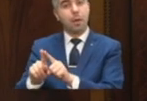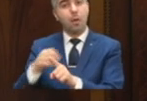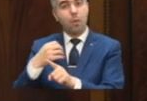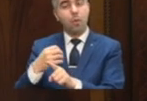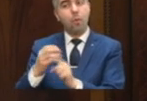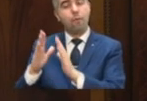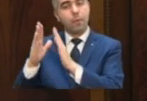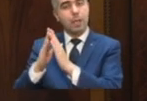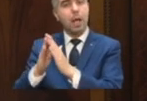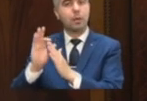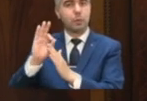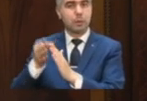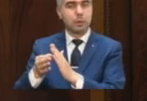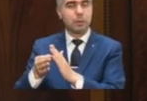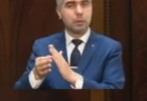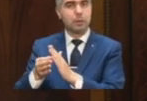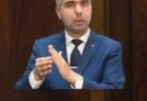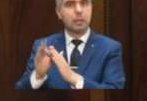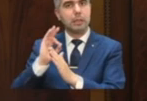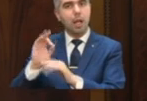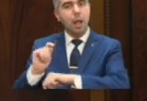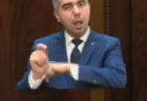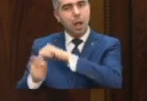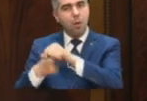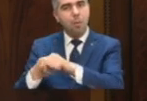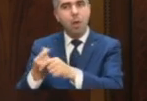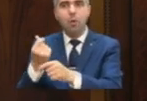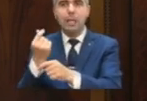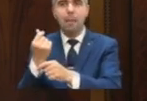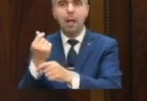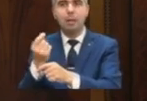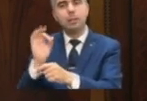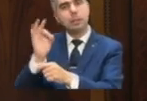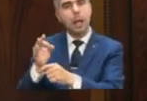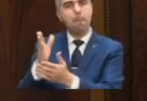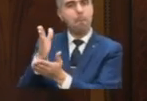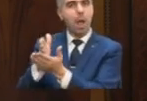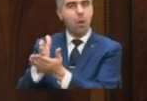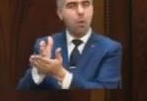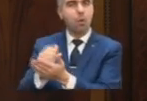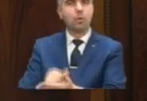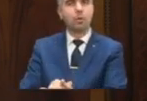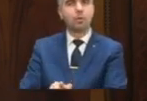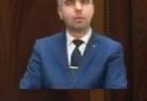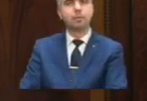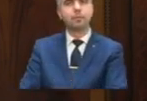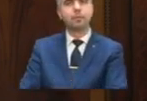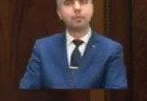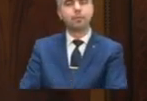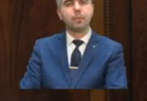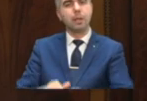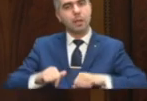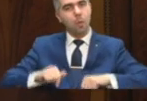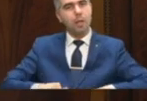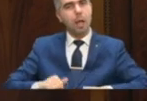اللائق اللي هو كيتجاوب مع البوفوار داشا ديالهم، وايضا يلقاو اطار اللي غيسكنوا فيه. وحنا كنشتغلوا